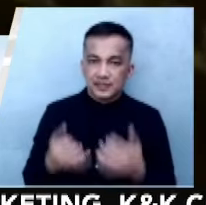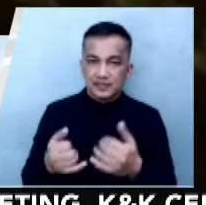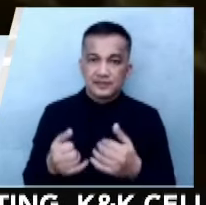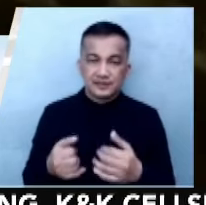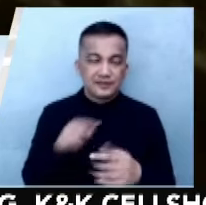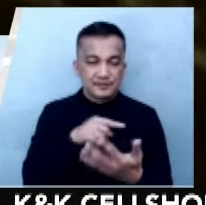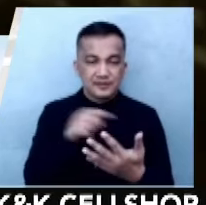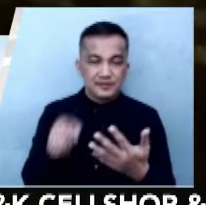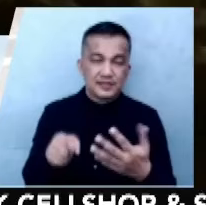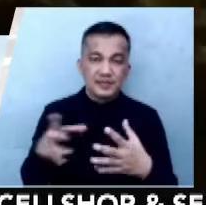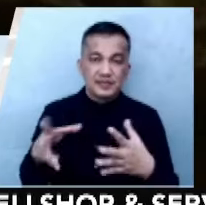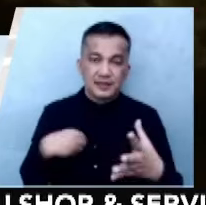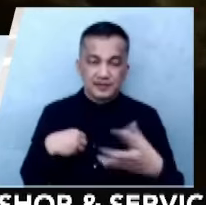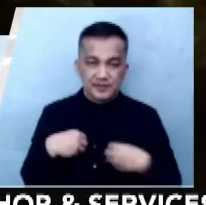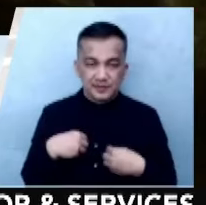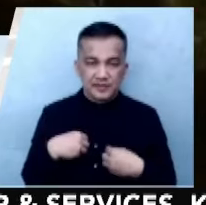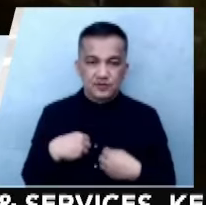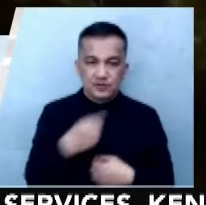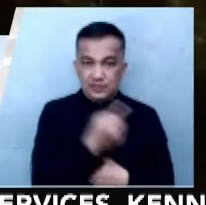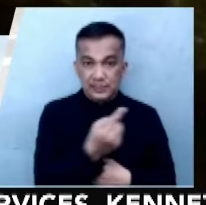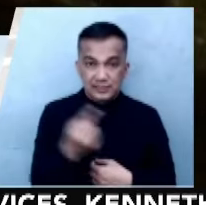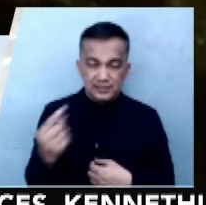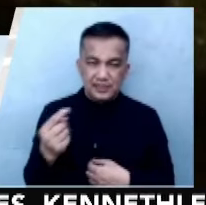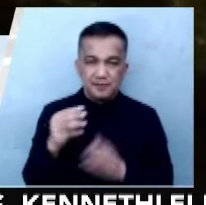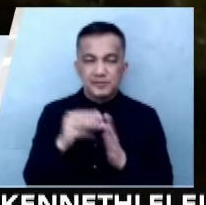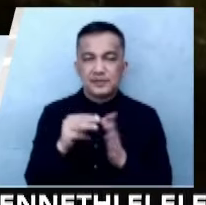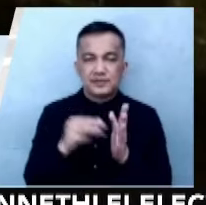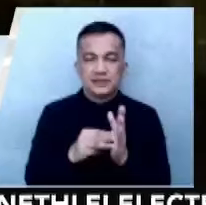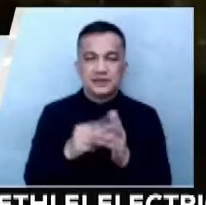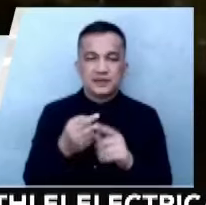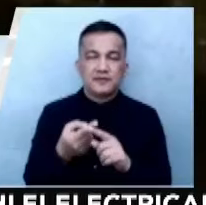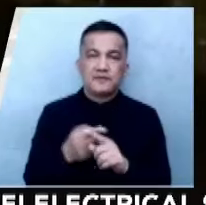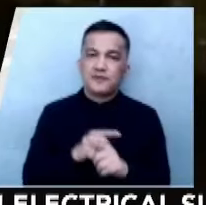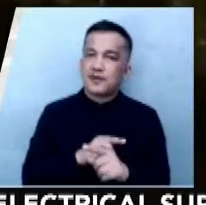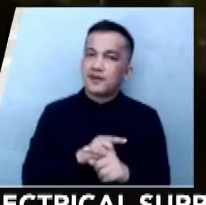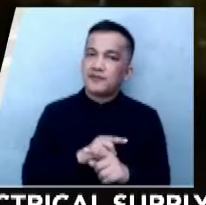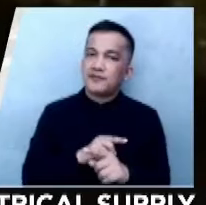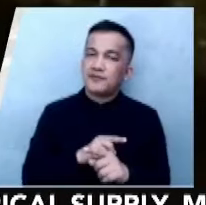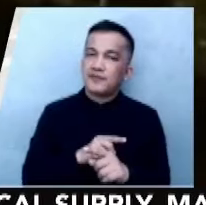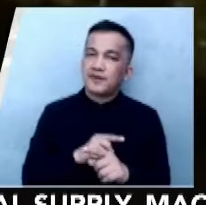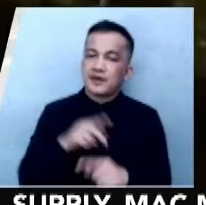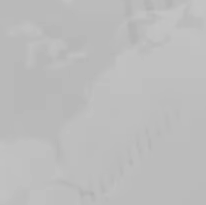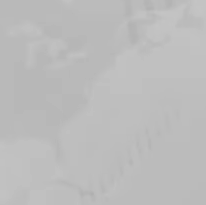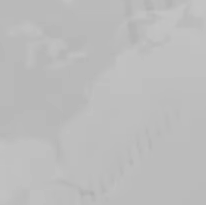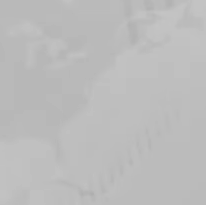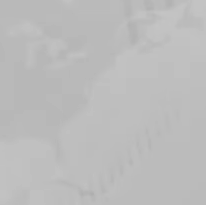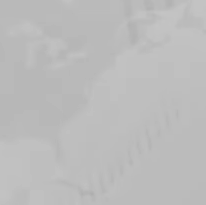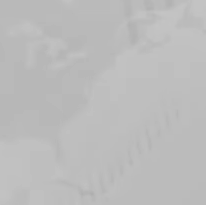atleta ang tigil 1,000,000 piso mula naman sa PAGCOR.